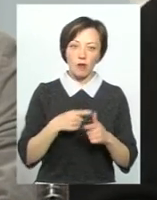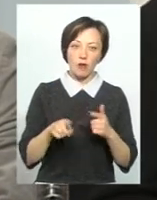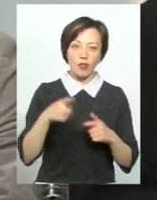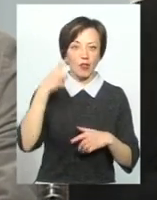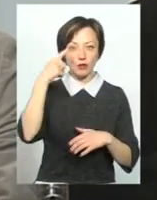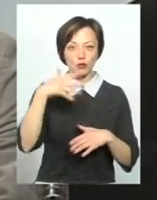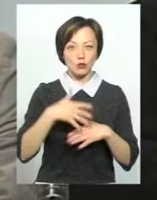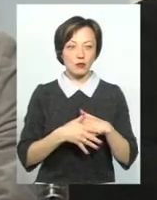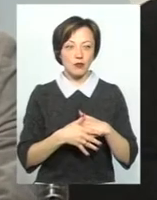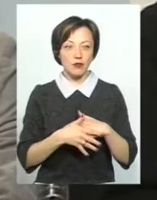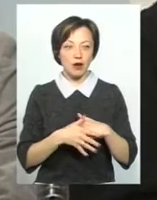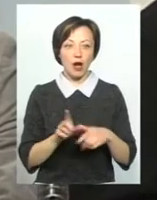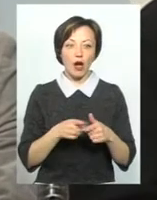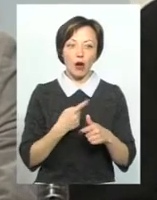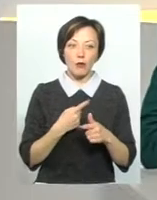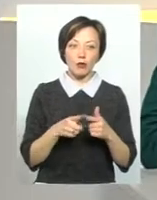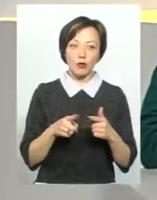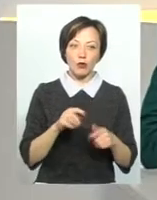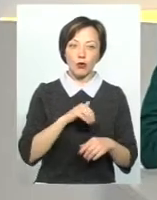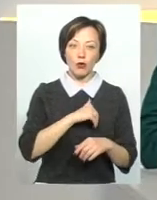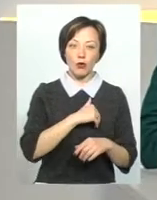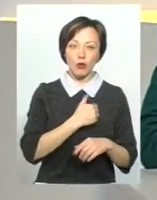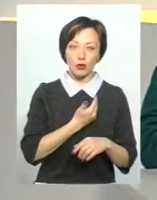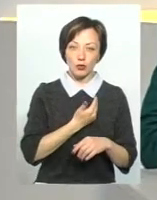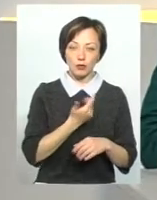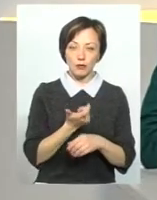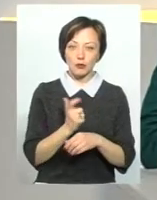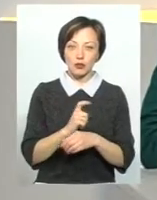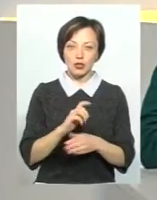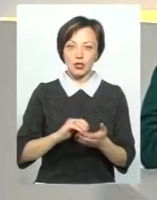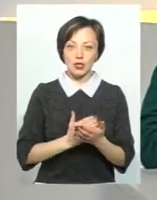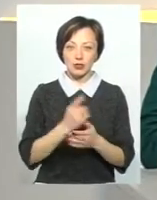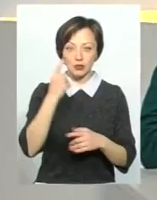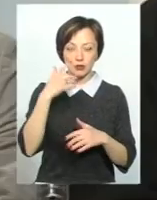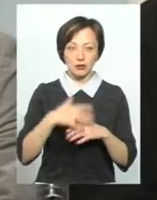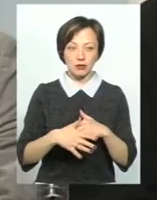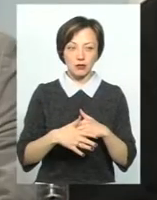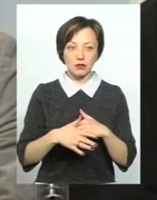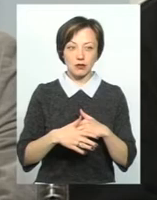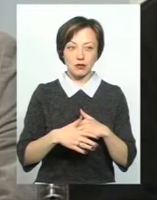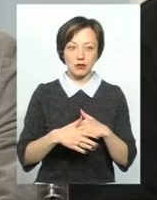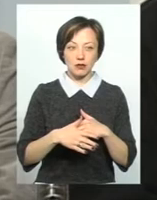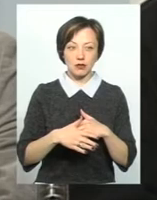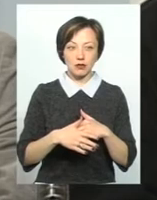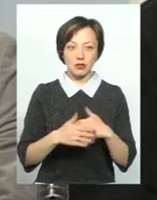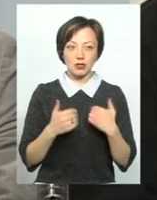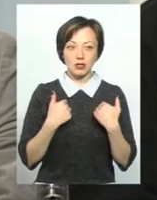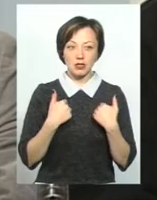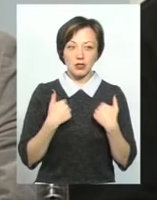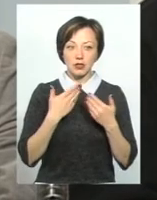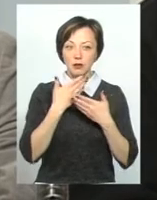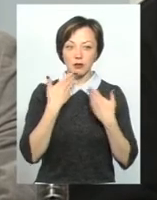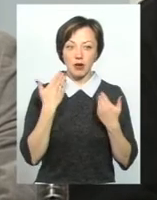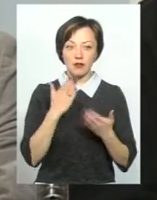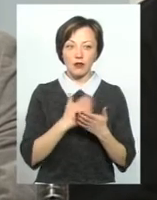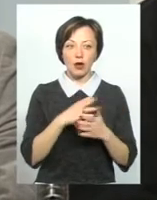зрозумів, або хоче більш якісно зрозуміти. Я не мав на увазі